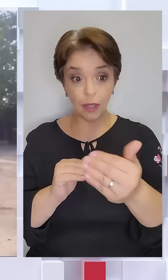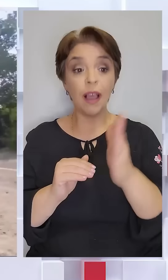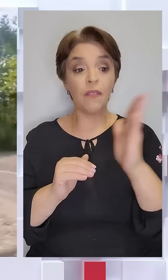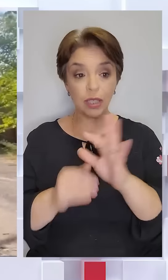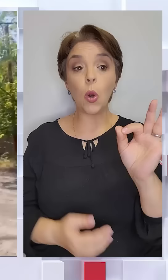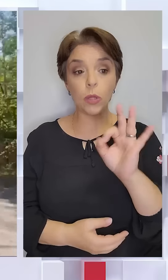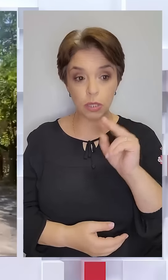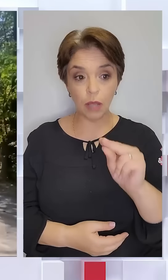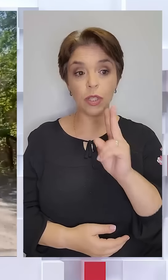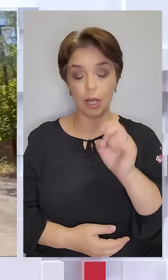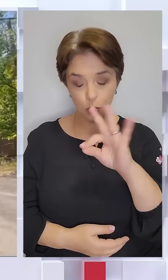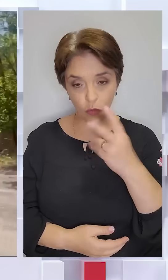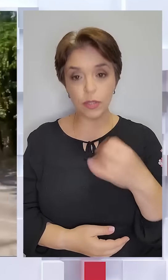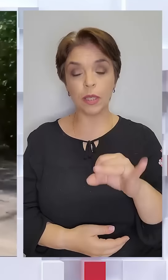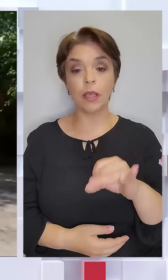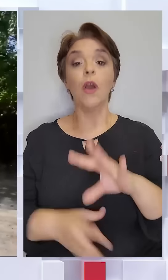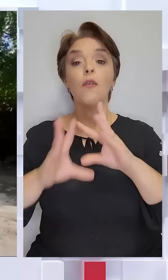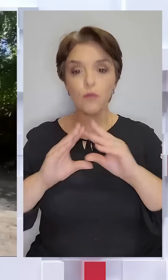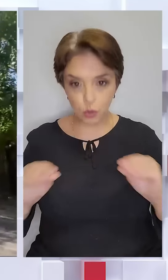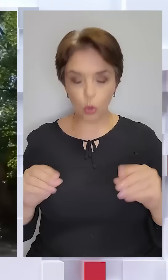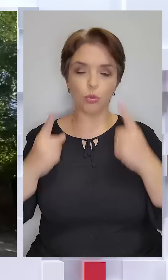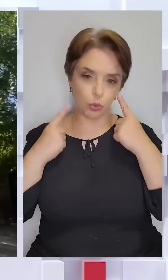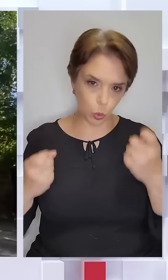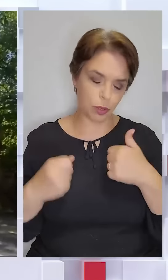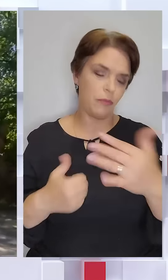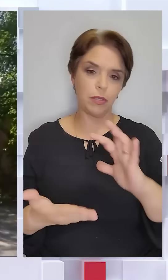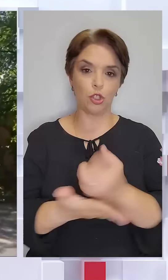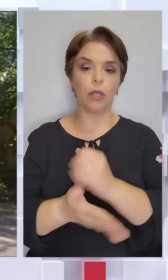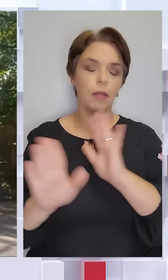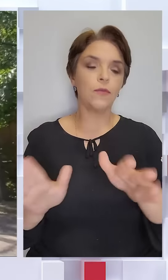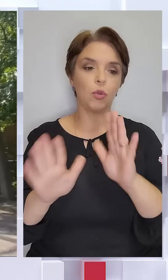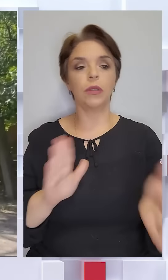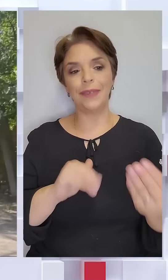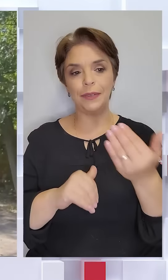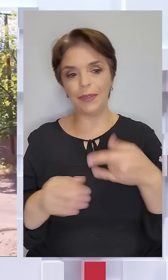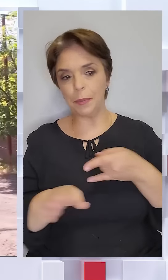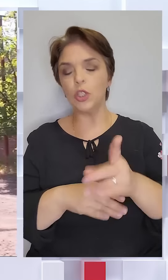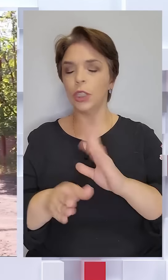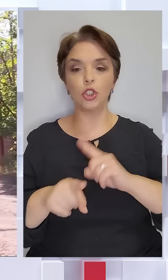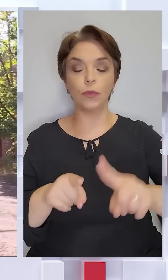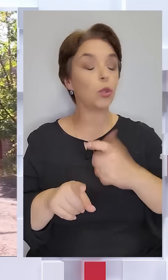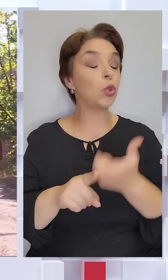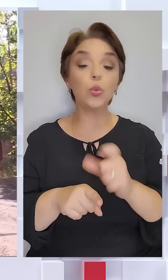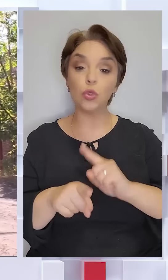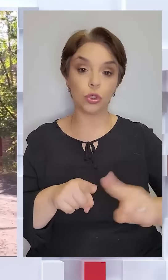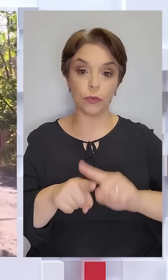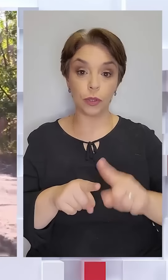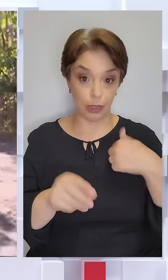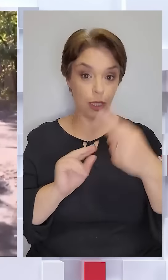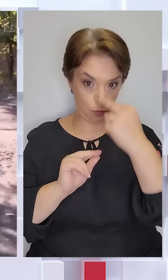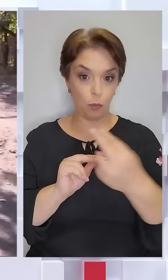Віктор Олександрович Расовський. Все, супер, супер. Ми вас знайшли. Дань, давай під'їжджай. Тільки швидко, дуже швидко. Ти